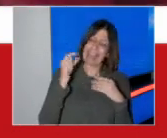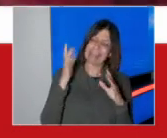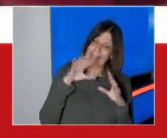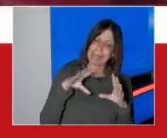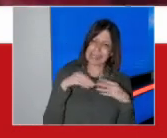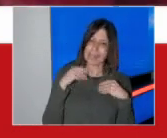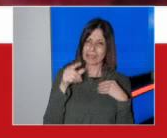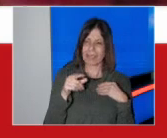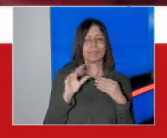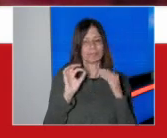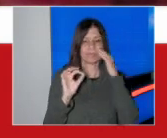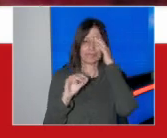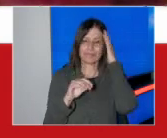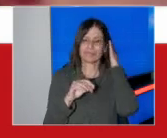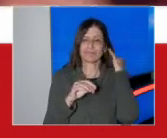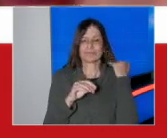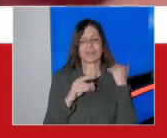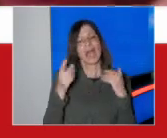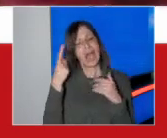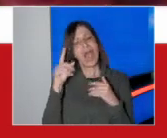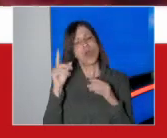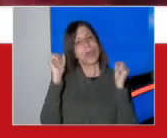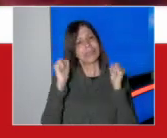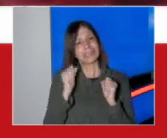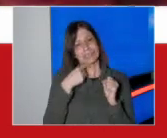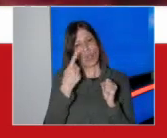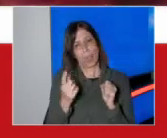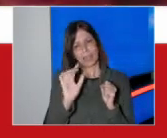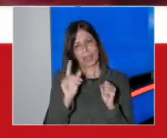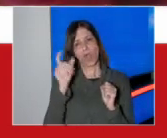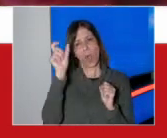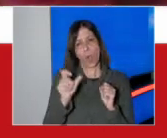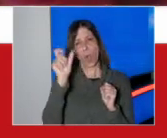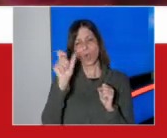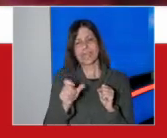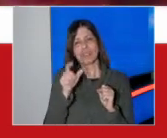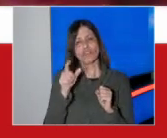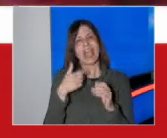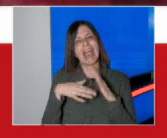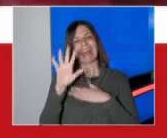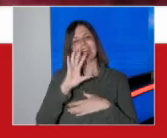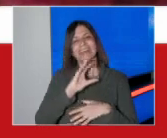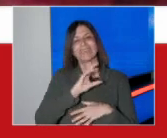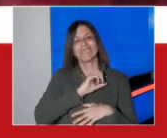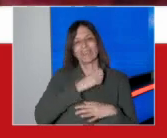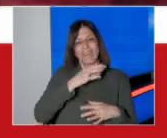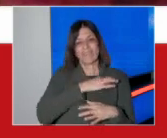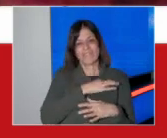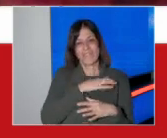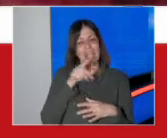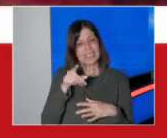אנחנו אחים גם יחד. אז הרעיון הבסיסי אומר, והאוכלוסייה שהיא הכי כואבת, זו